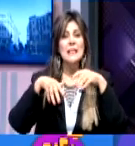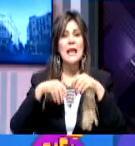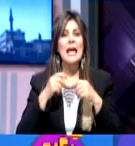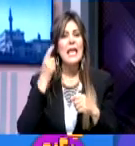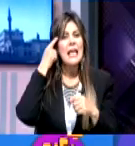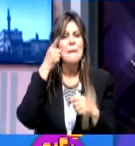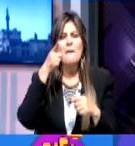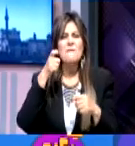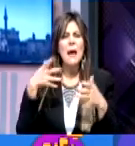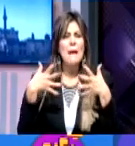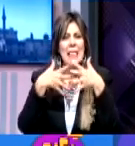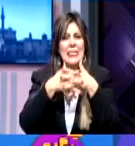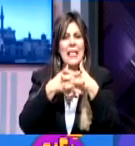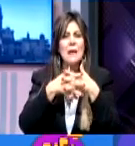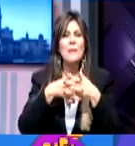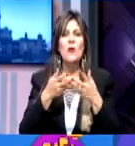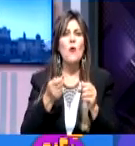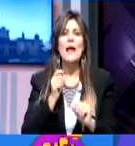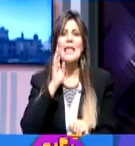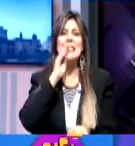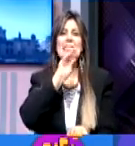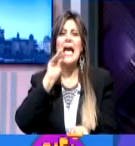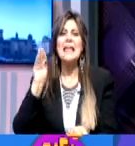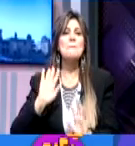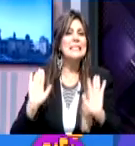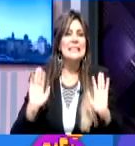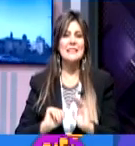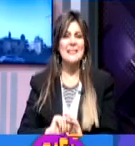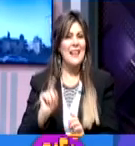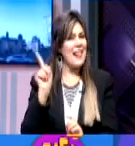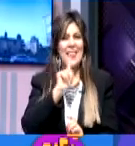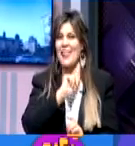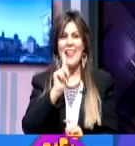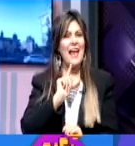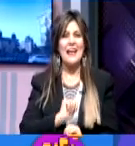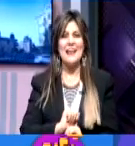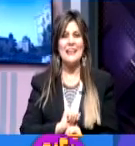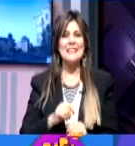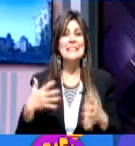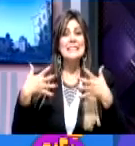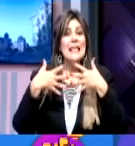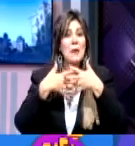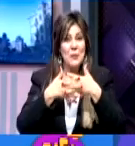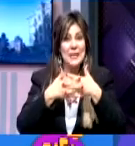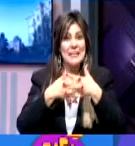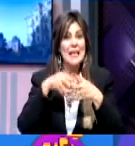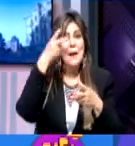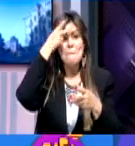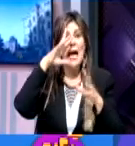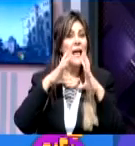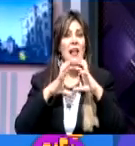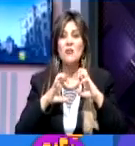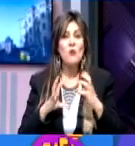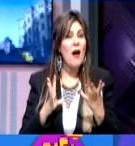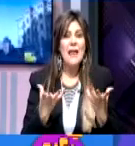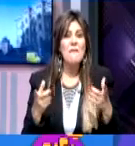بس. لا طبعا، ده المشاركه يعني في كل المجالات، يعني هو بيفتكر كده، لكن احنا بنقول لا، احنا بنقول كلمه دمج في